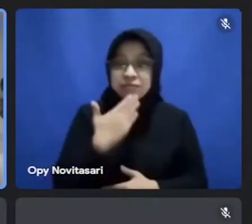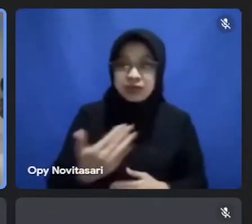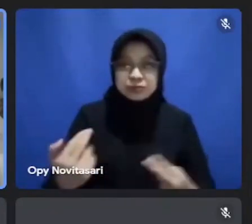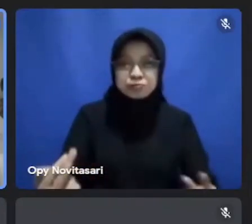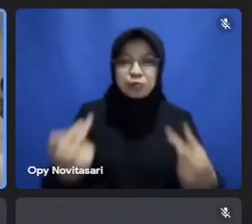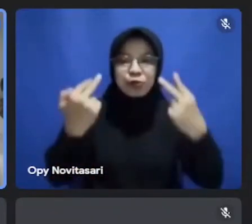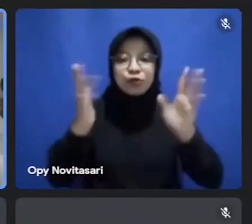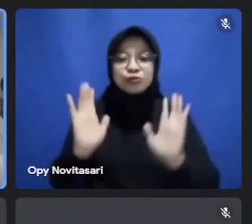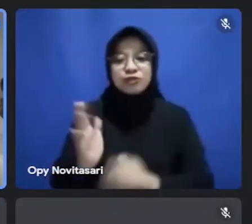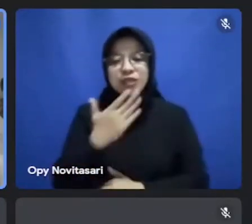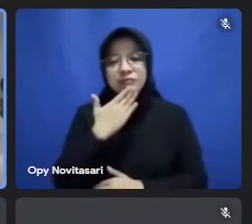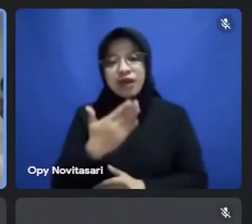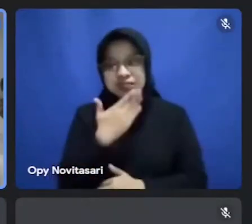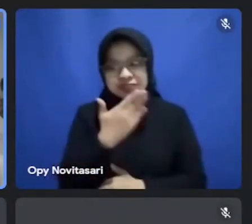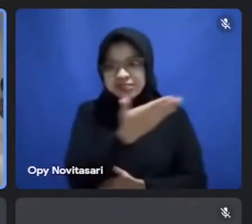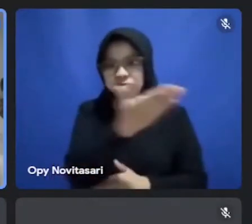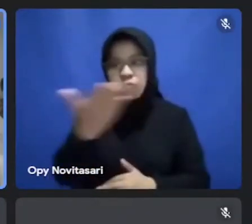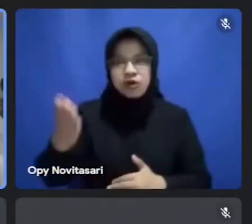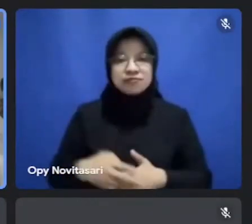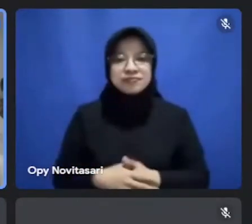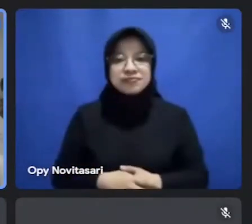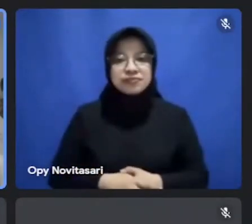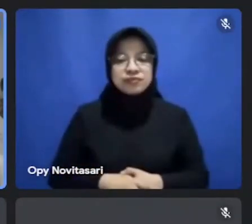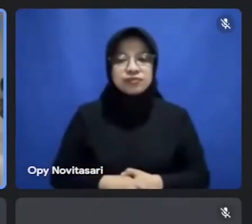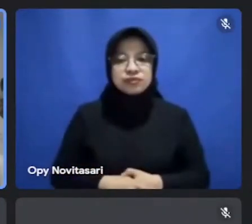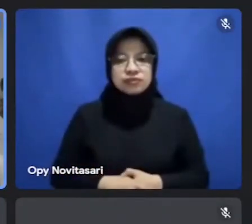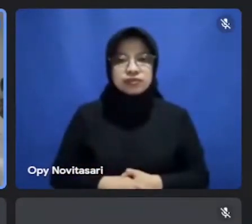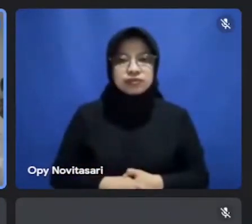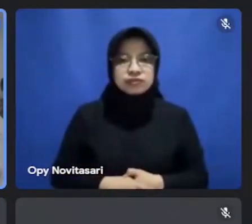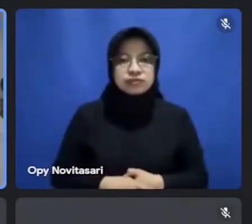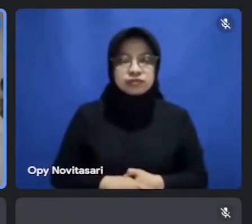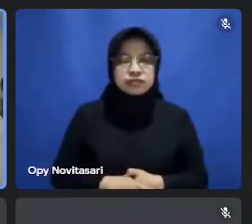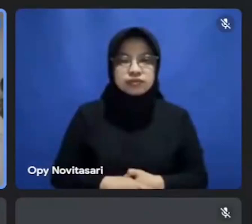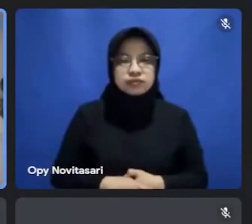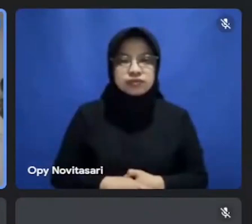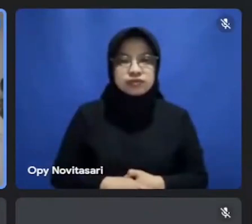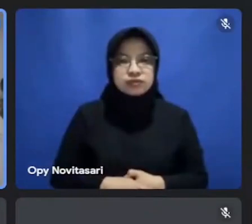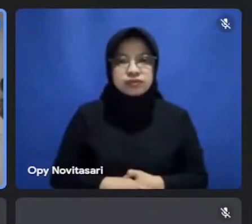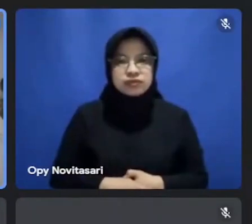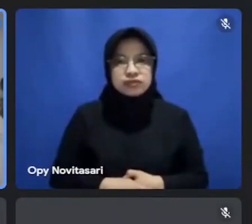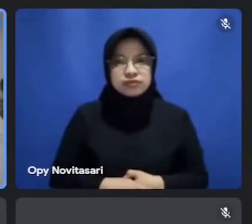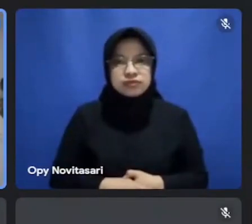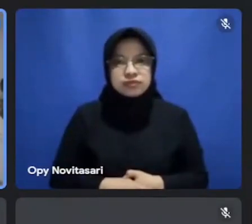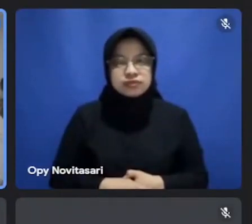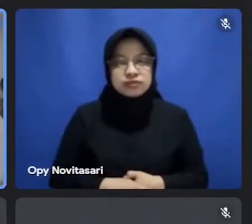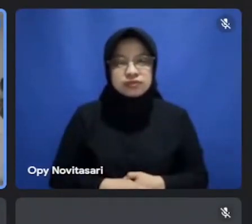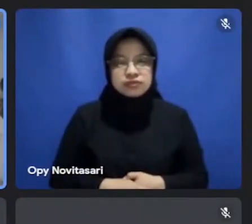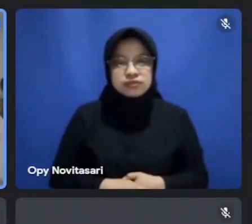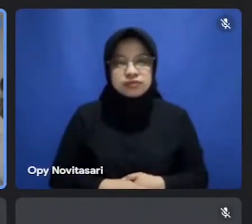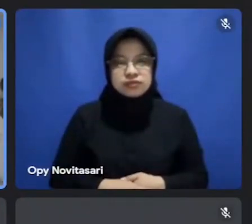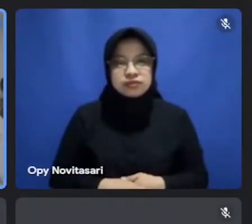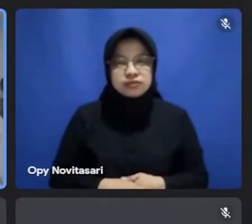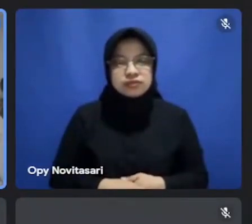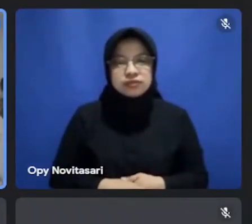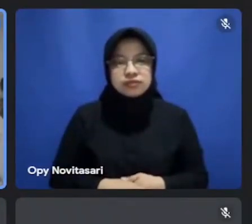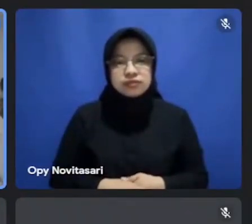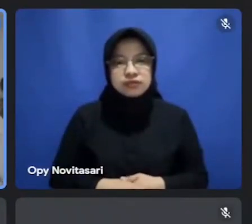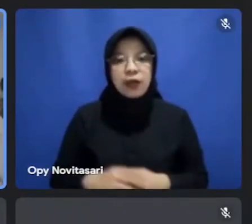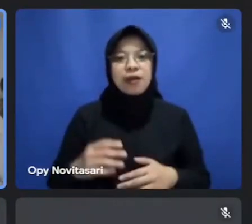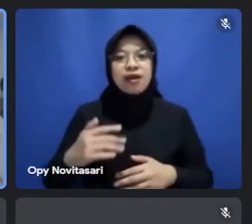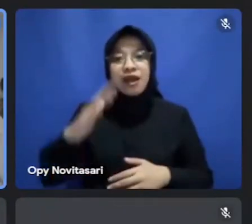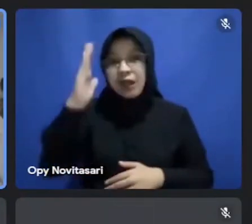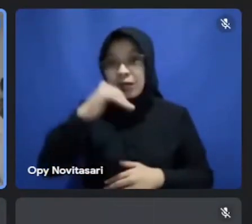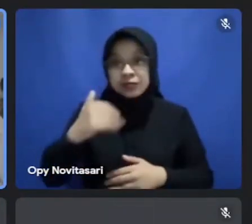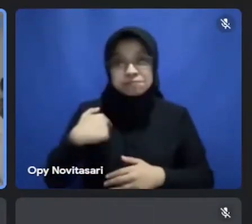sekalian ee saya ee selaku moderator kali ini dan juga ee